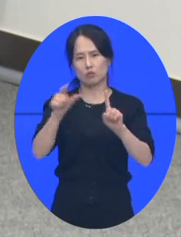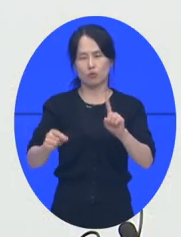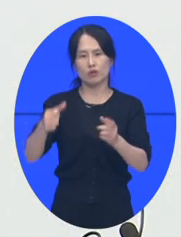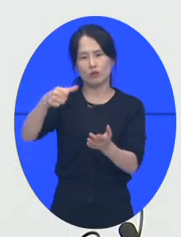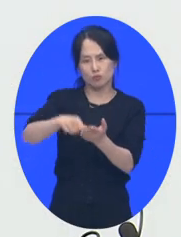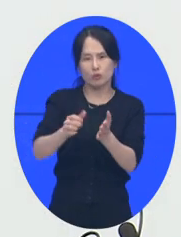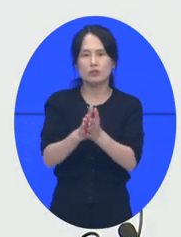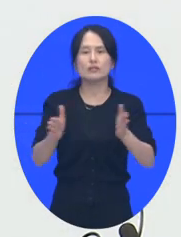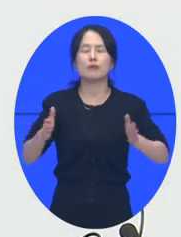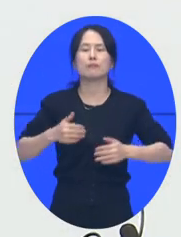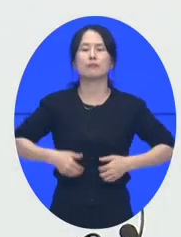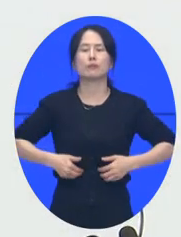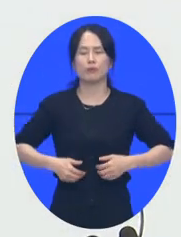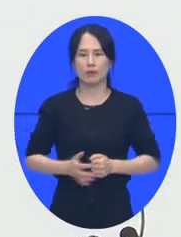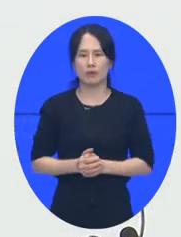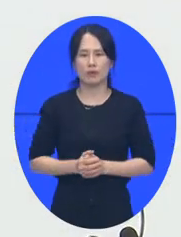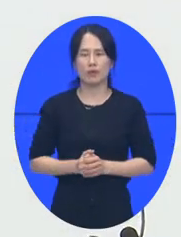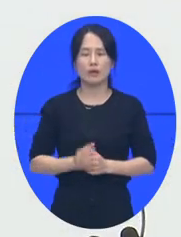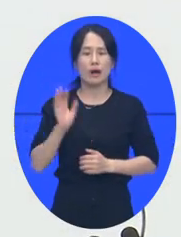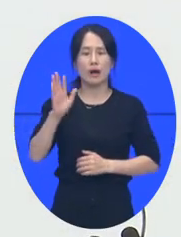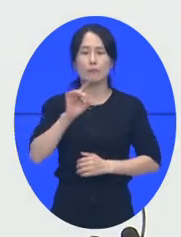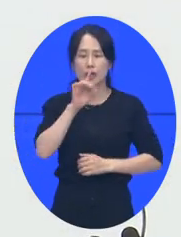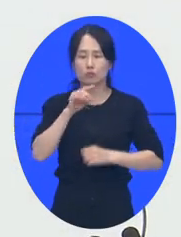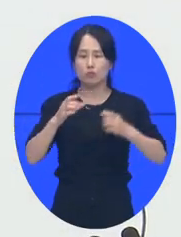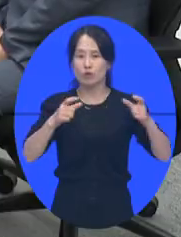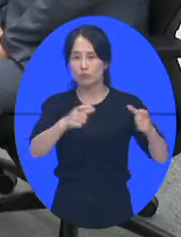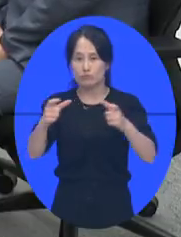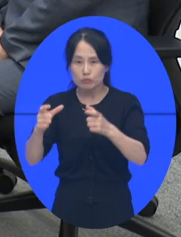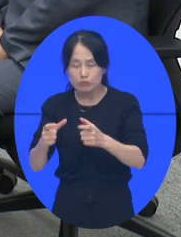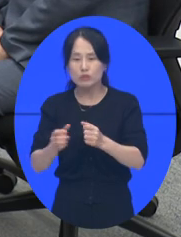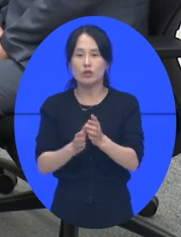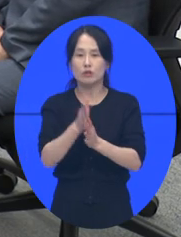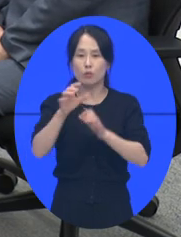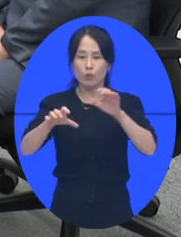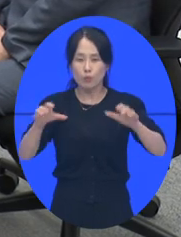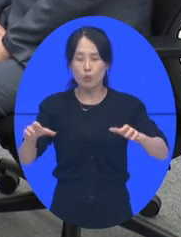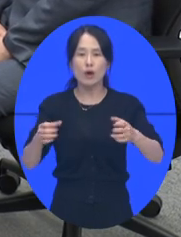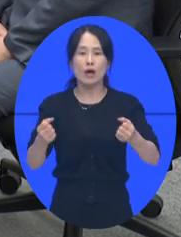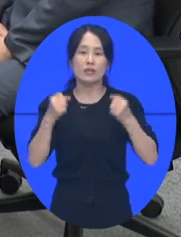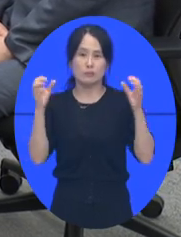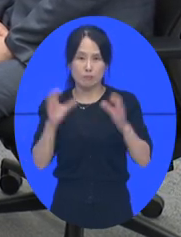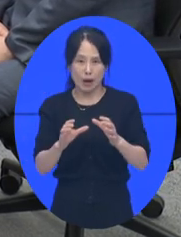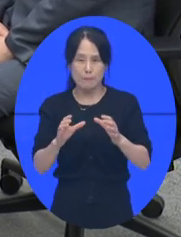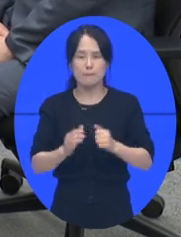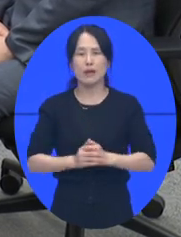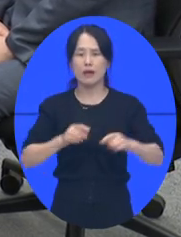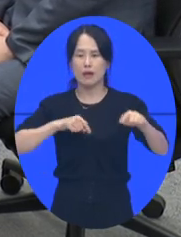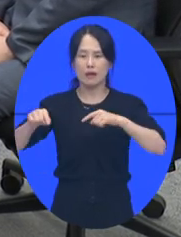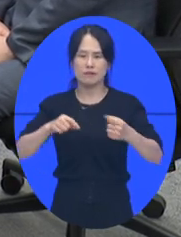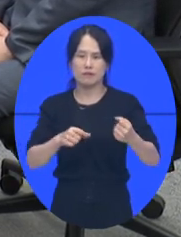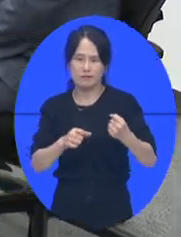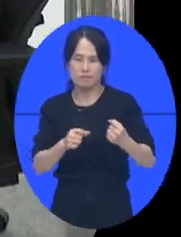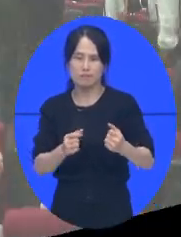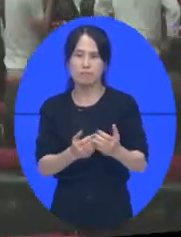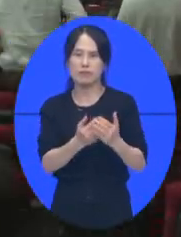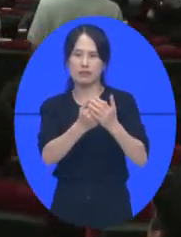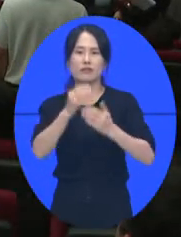입장. 앞으로 국회와 중앙부처, 도의회, 시군 등과 유기적으로 협력해 도정 역량을 끌어모을